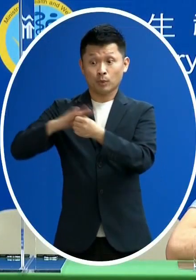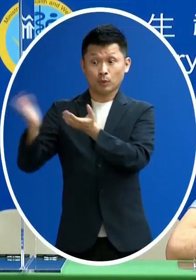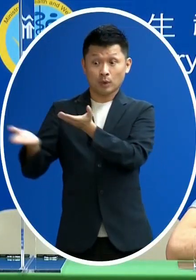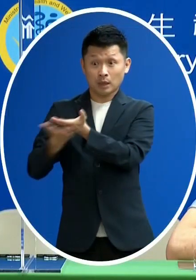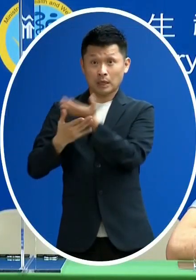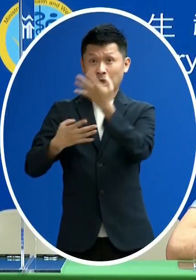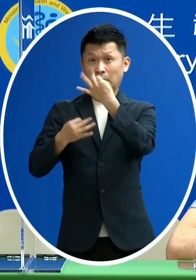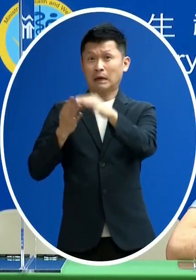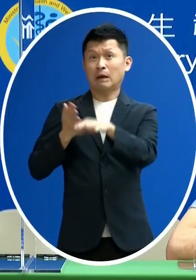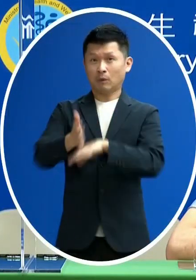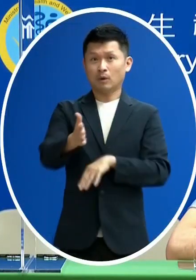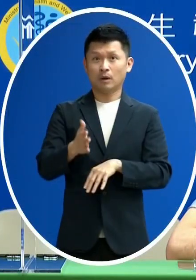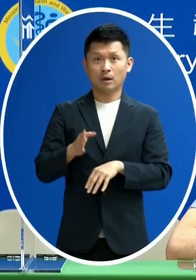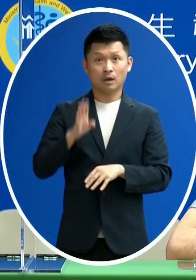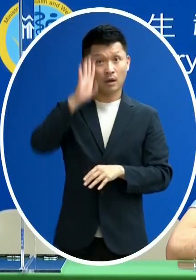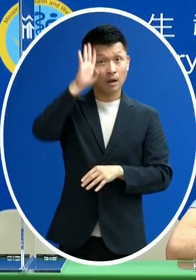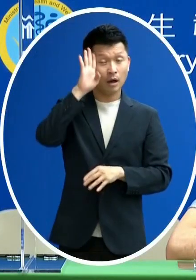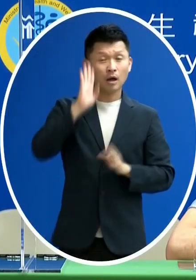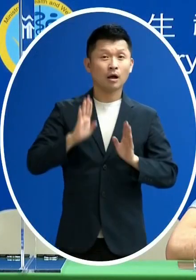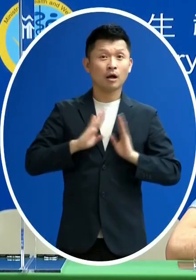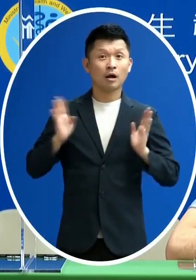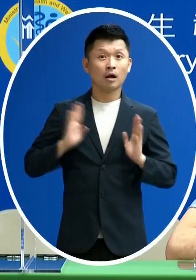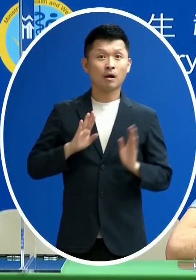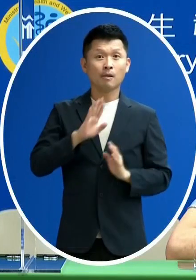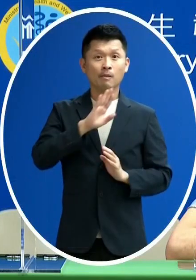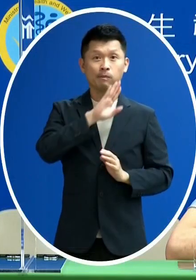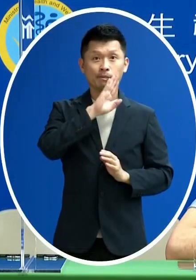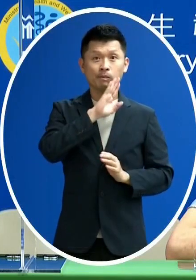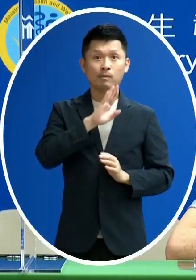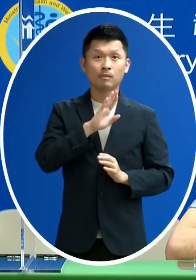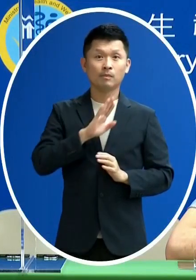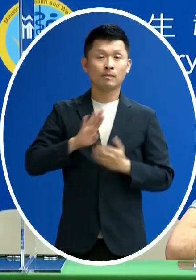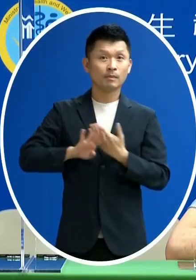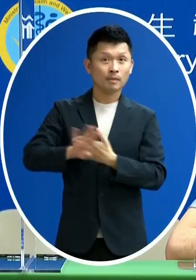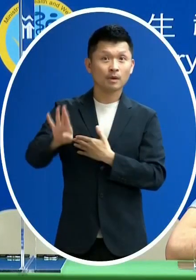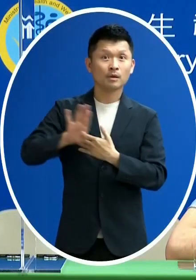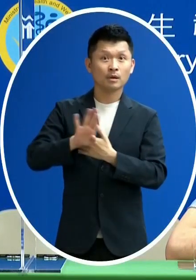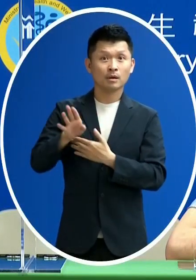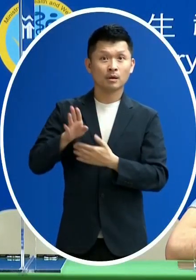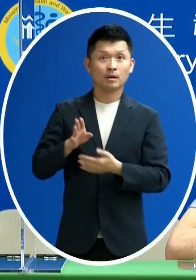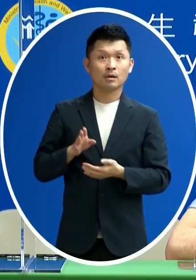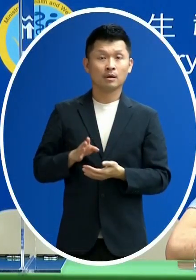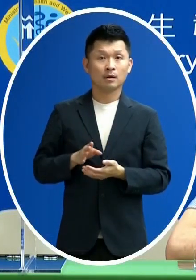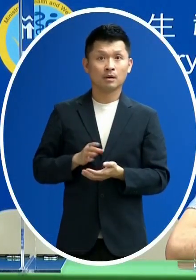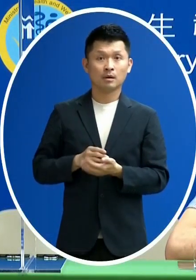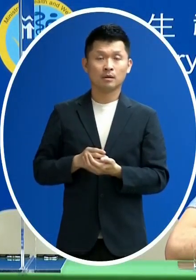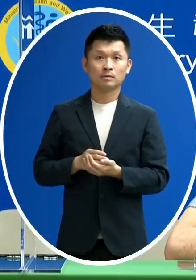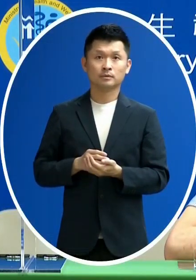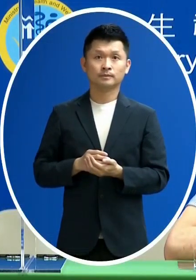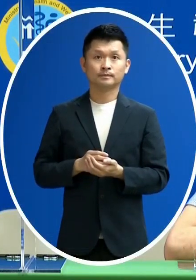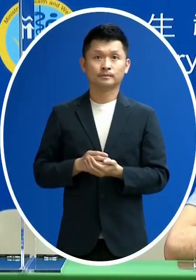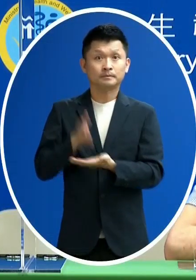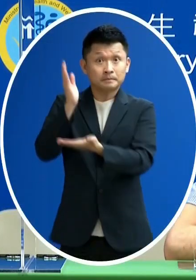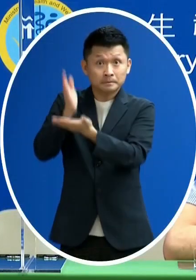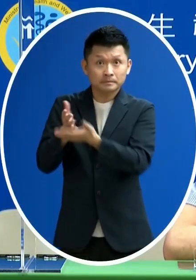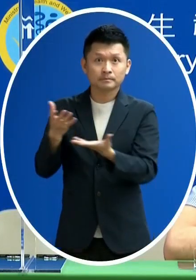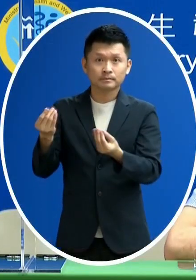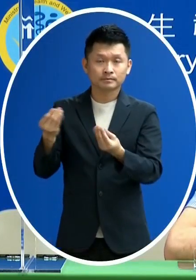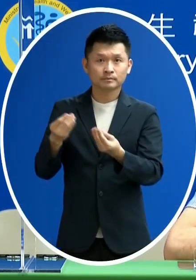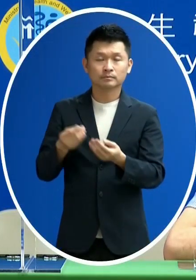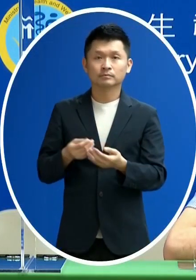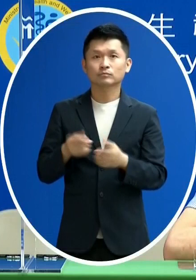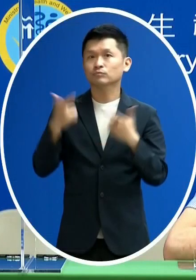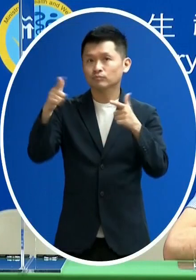限，然后我们还另外在都没有给他其他的一些等于是禁止或者是相关的后续的一些行